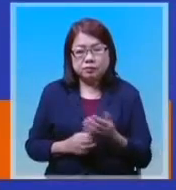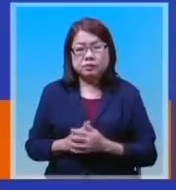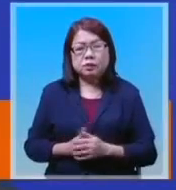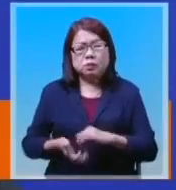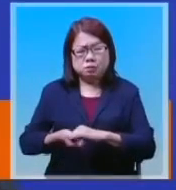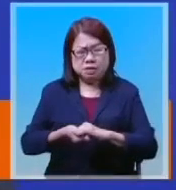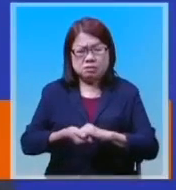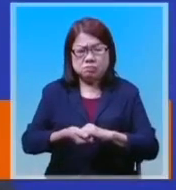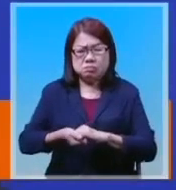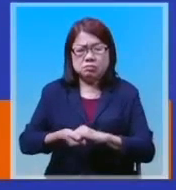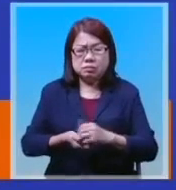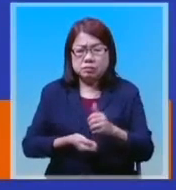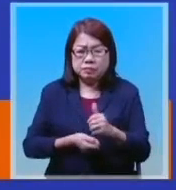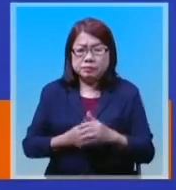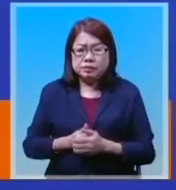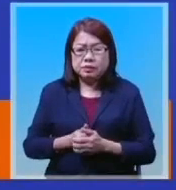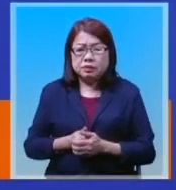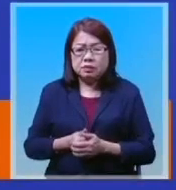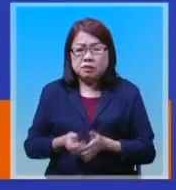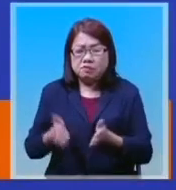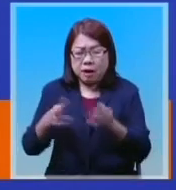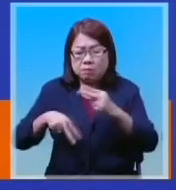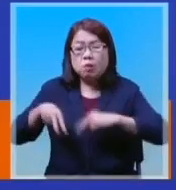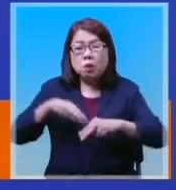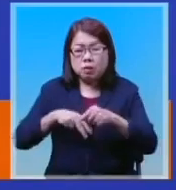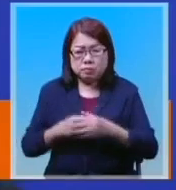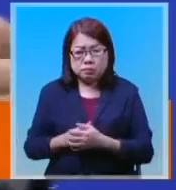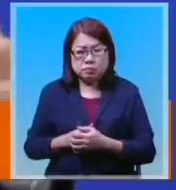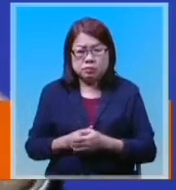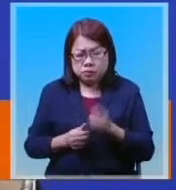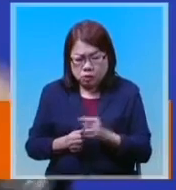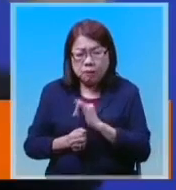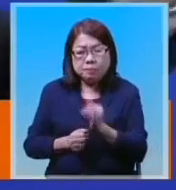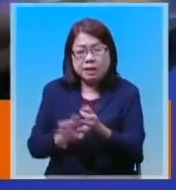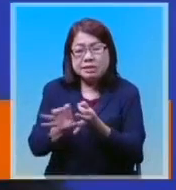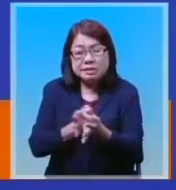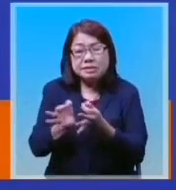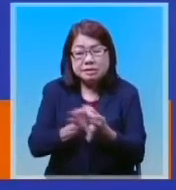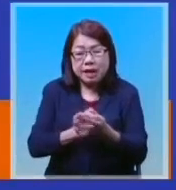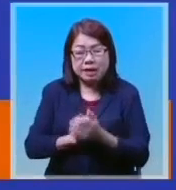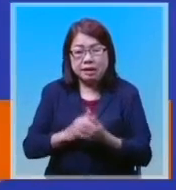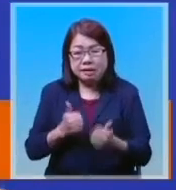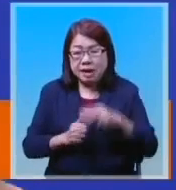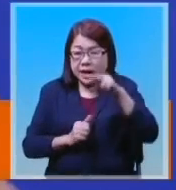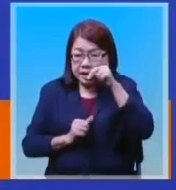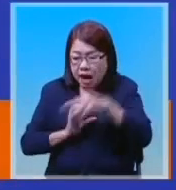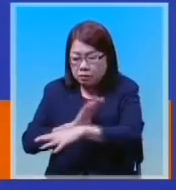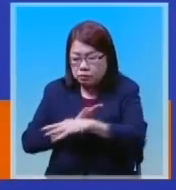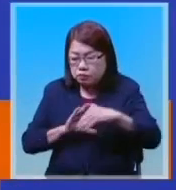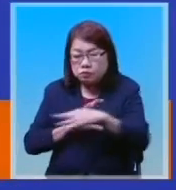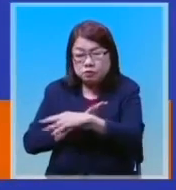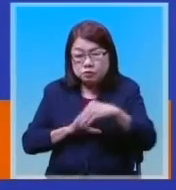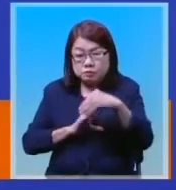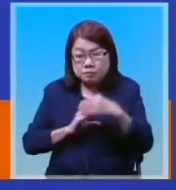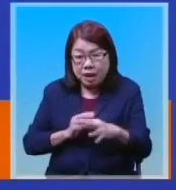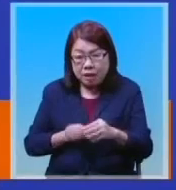มมือกับทางฝ่ายปกครองสร้างความเข้าใจในกรณีที่เอาน้ำมาจากตอนบนนะครับส